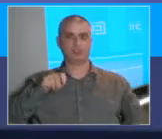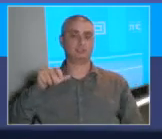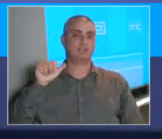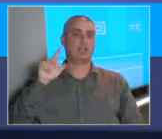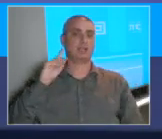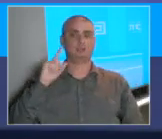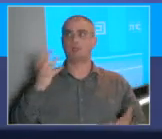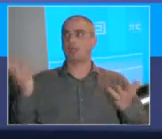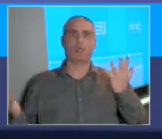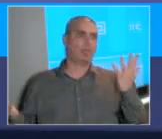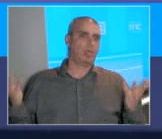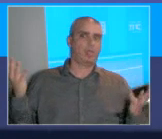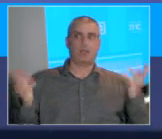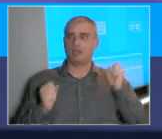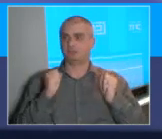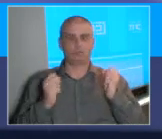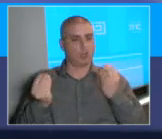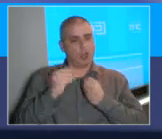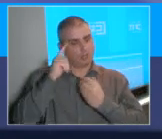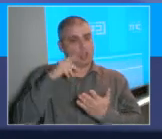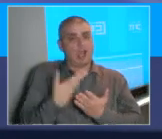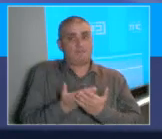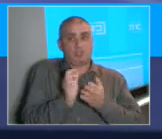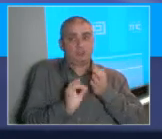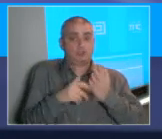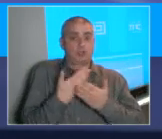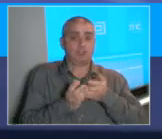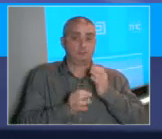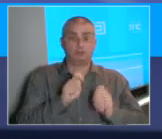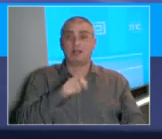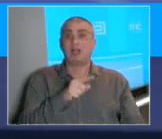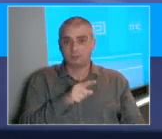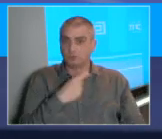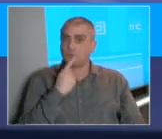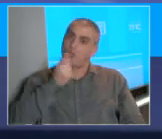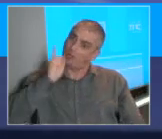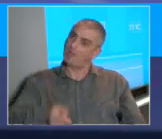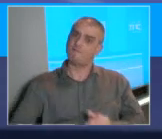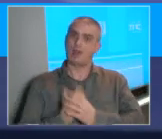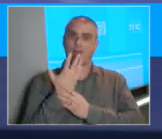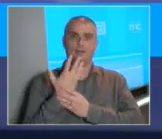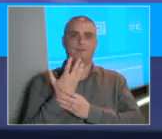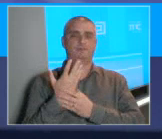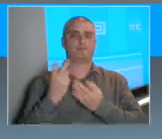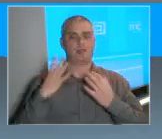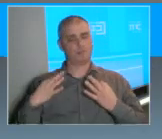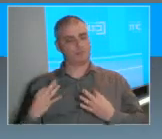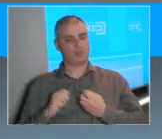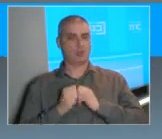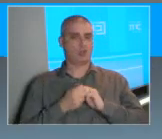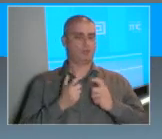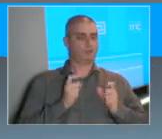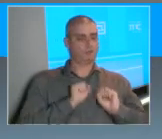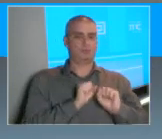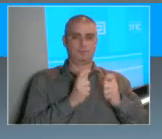שהיה ניצב מול דילמה מאוד קשה, עם עוד חוות דעת של היועץ המשפטי לכנסת, שאומרת שהוא חייב להקים. האם להיות ממלכתי או להיות